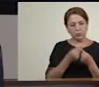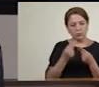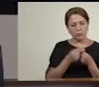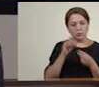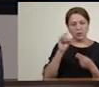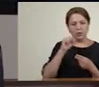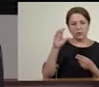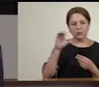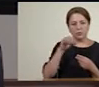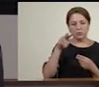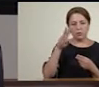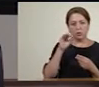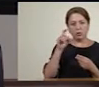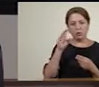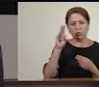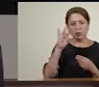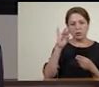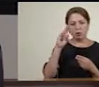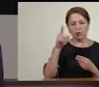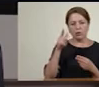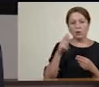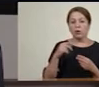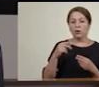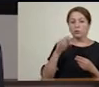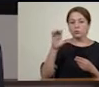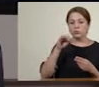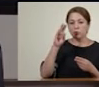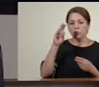Rasulullohning sunnatidir. Ilm olishda